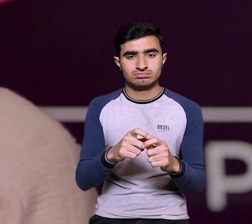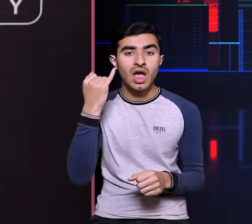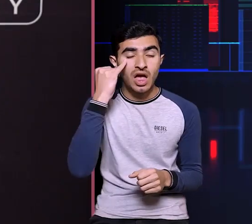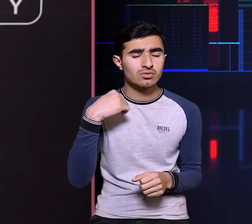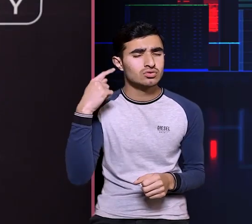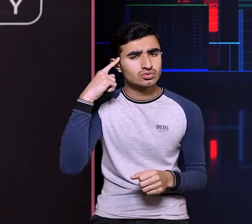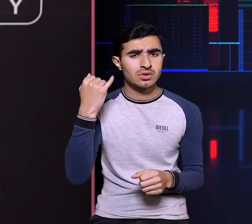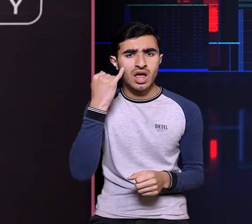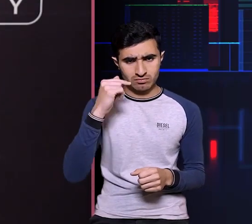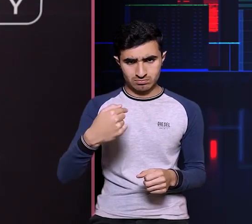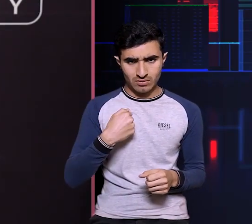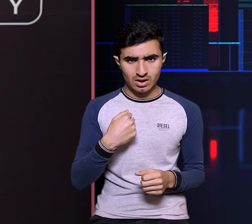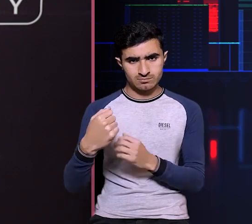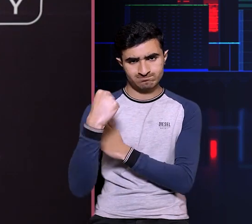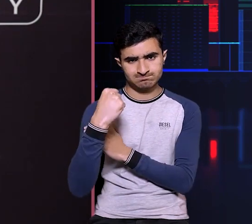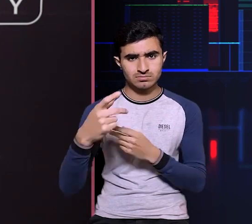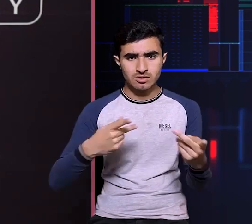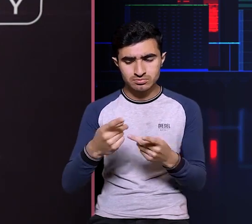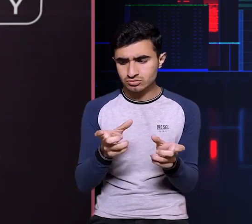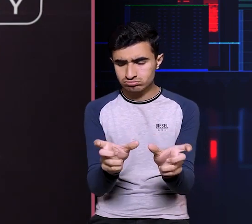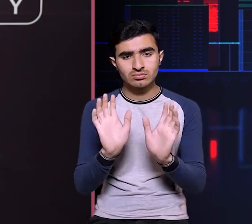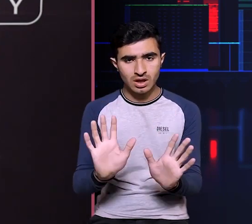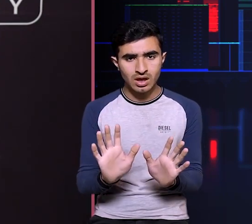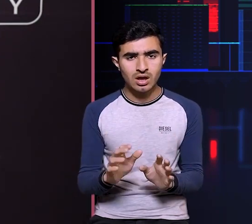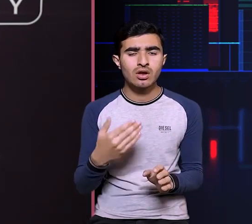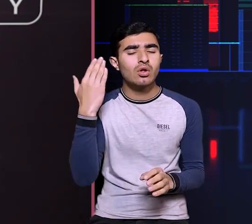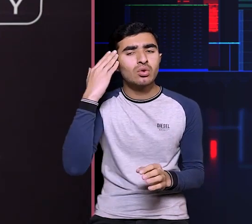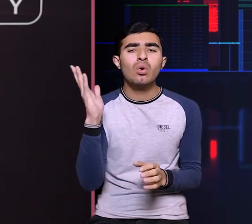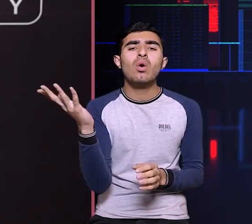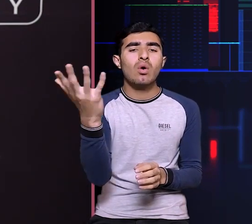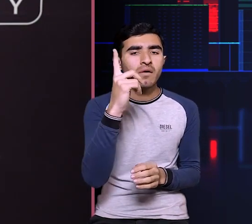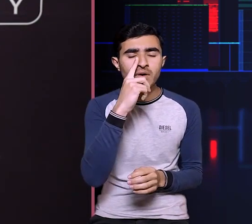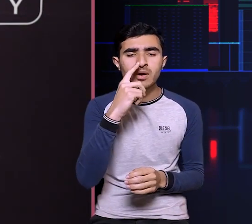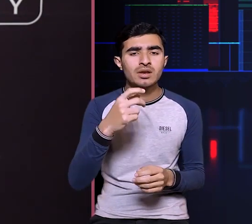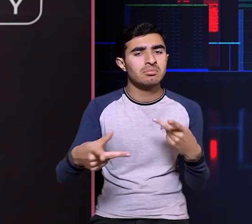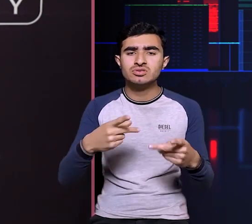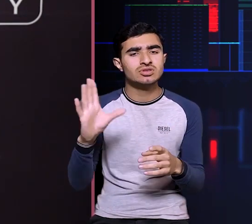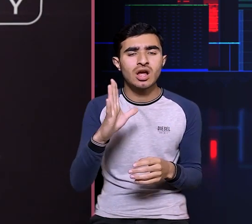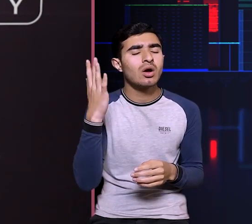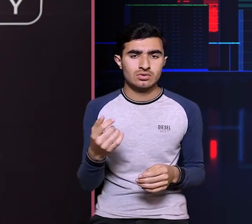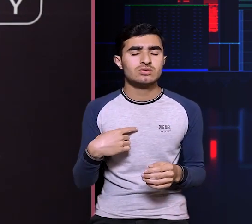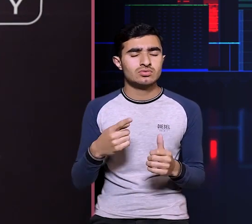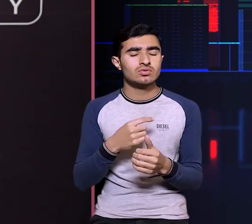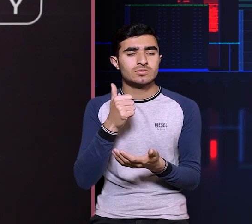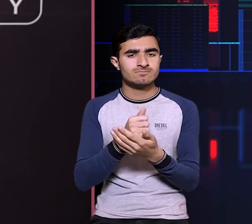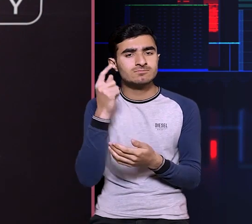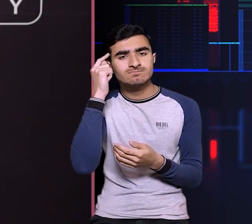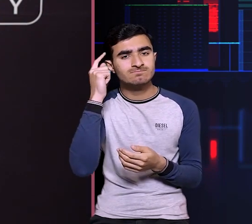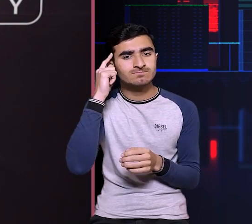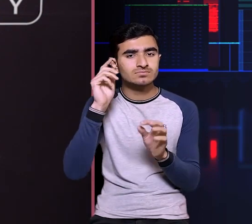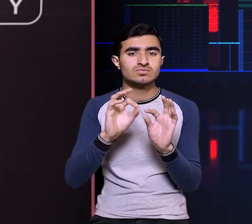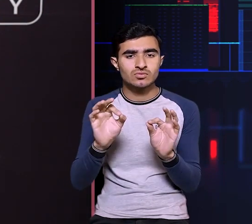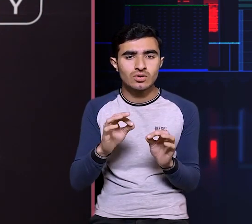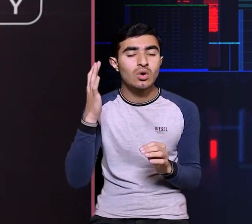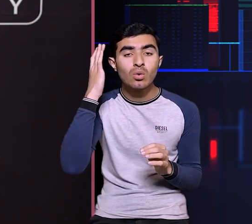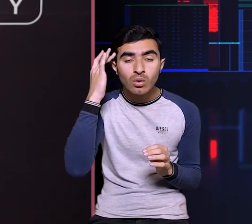करती, आई स्टार्टेड थिंकिंग अबाउट दोज वुमेन कि व्हाई कांट दे be aggressive like me, and why can't, what are the